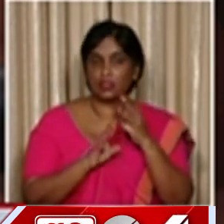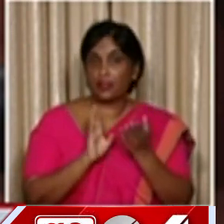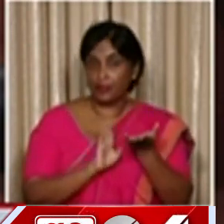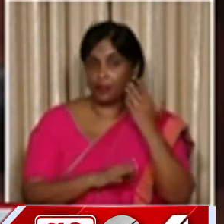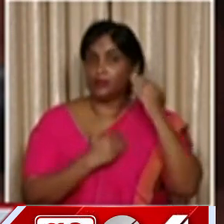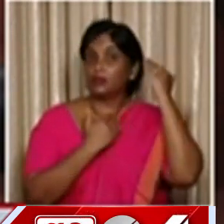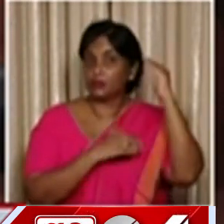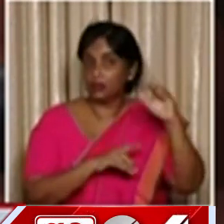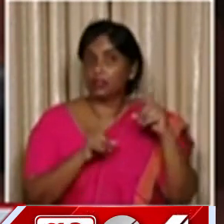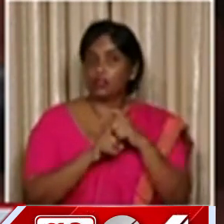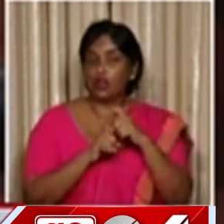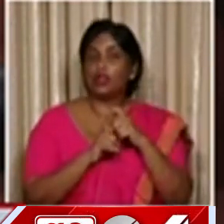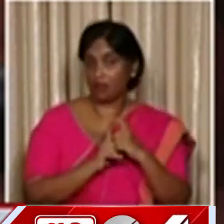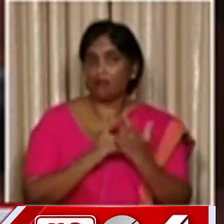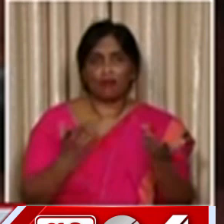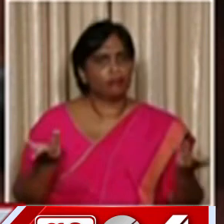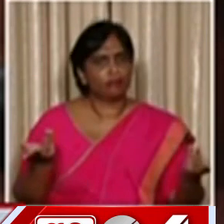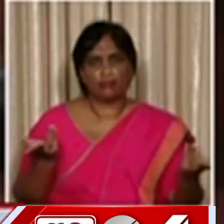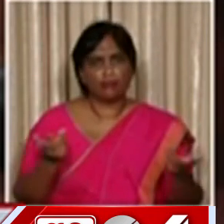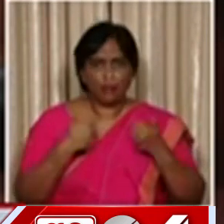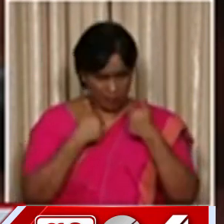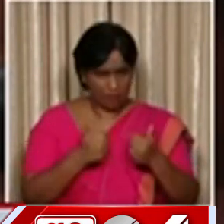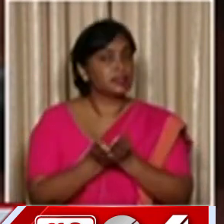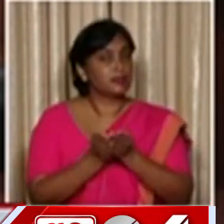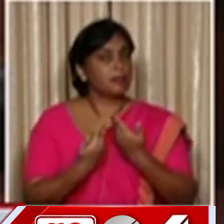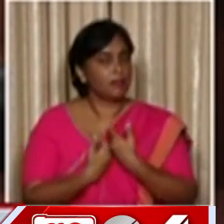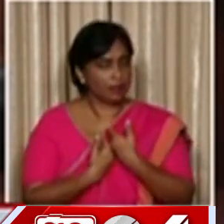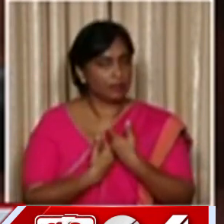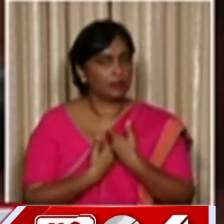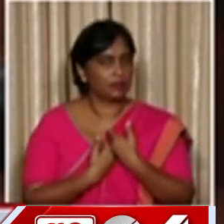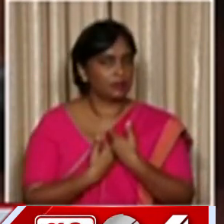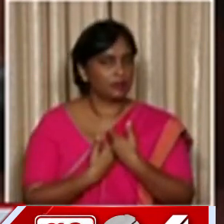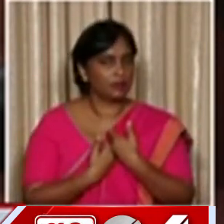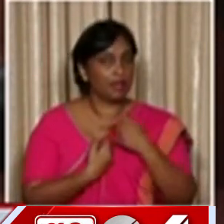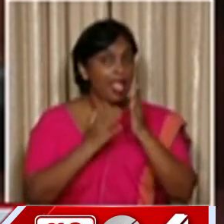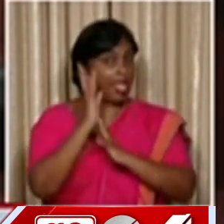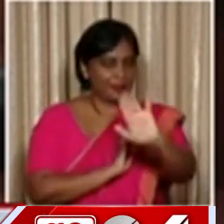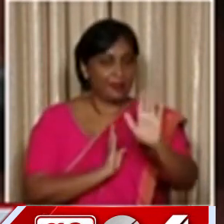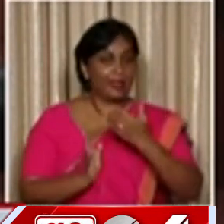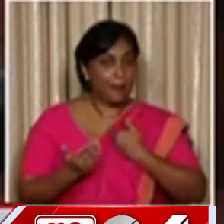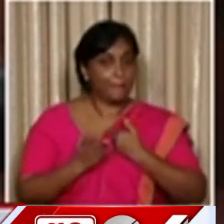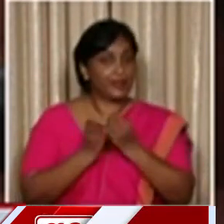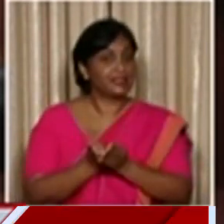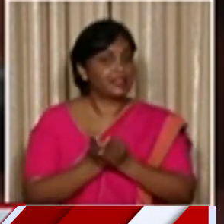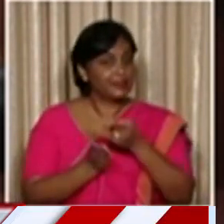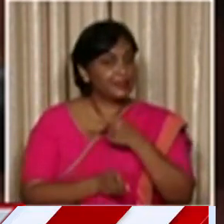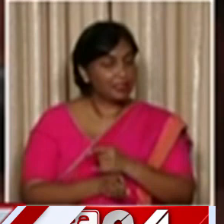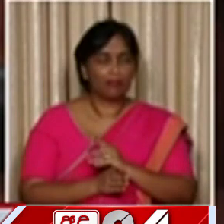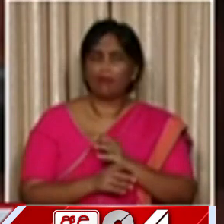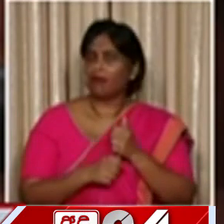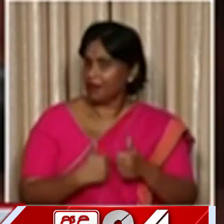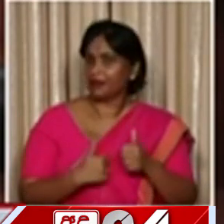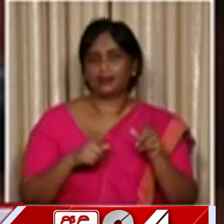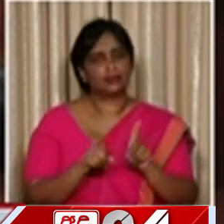ඔවුන් අපනයනය කරන ලබන්නේ ඩොලර් 138යි මේක සාධාරණද අපේ සම්පත් හරිද මම කියන්නේ අමතුමා සම්පත් නෙවෙයි අපේ සම්පත් සාධාරණ